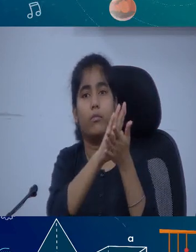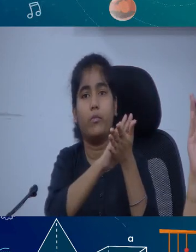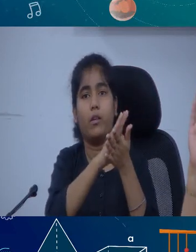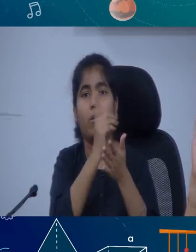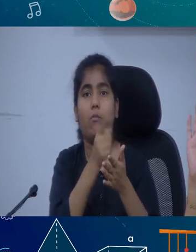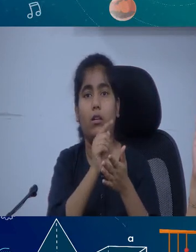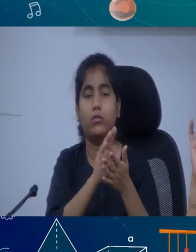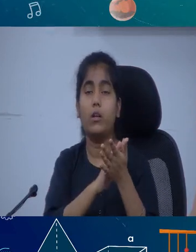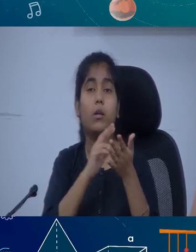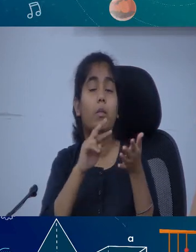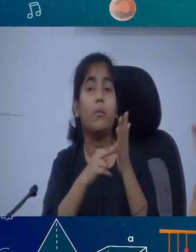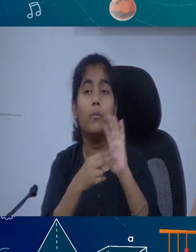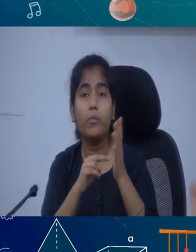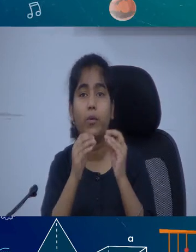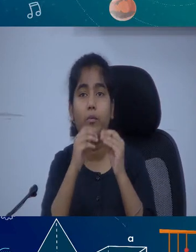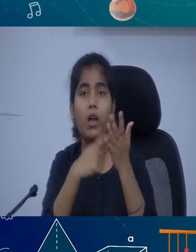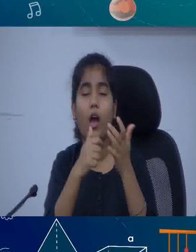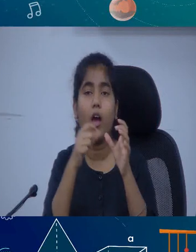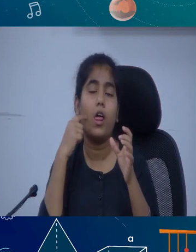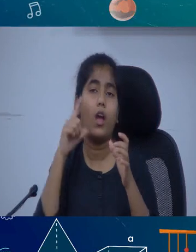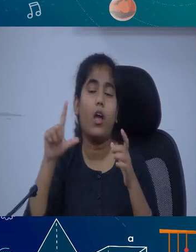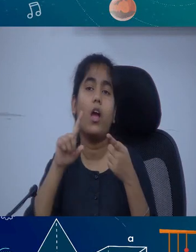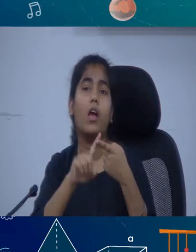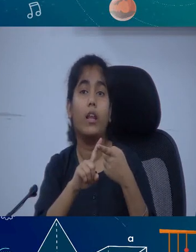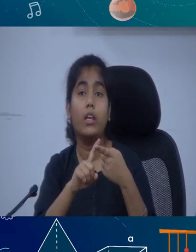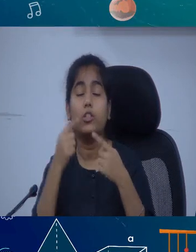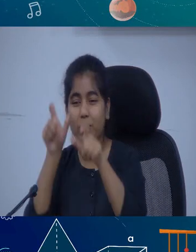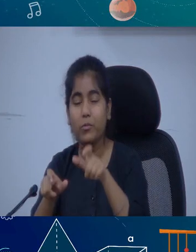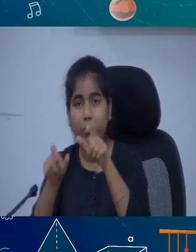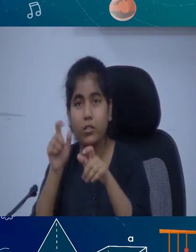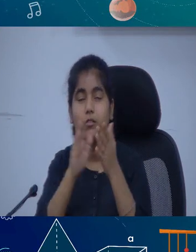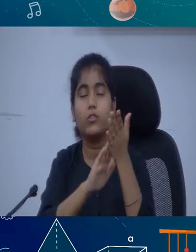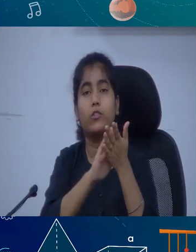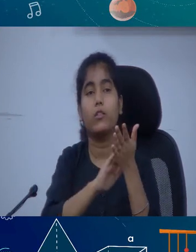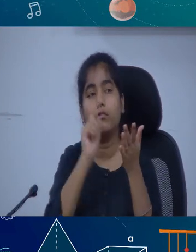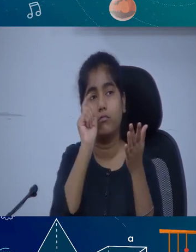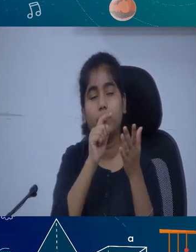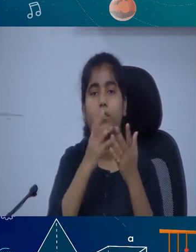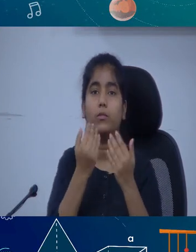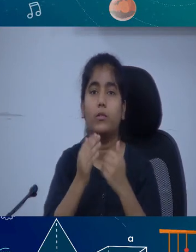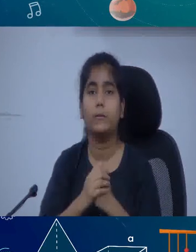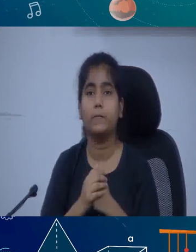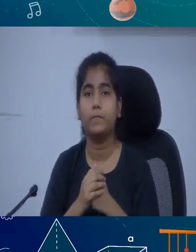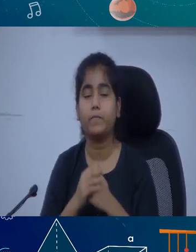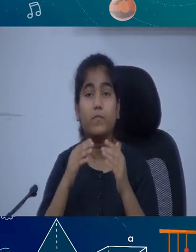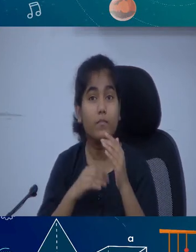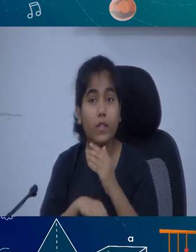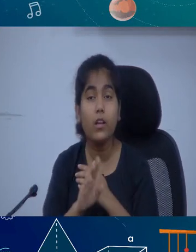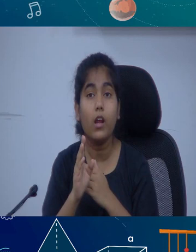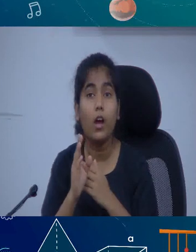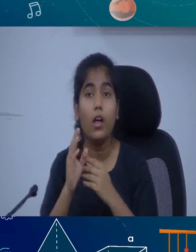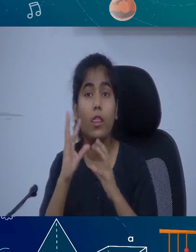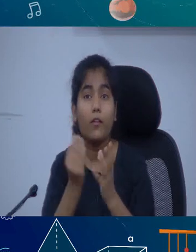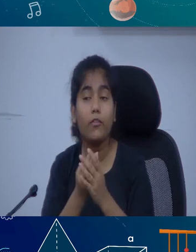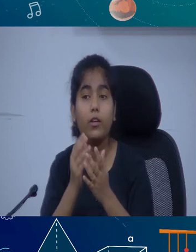यानी जो लैंग्वेज जो दृष्टिबाधित लोग इस्तेमाल करते हैं और वो फील करके अपने आप इंडिपेंडेंटली प्रेस कर सकते हैं बटन. अनदर